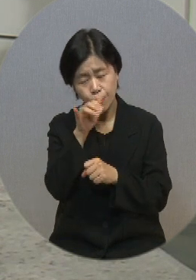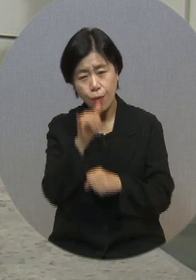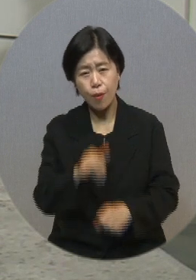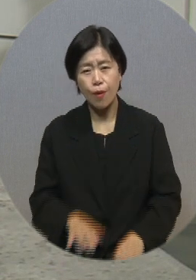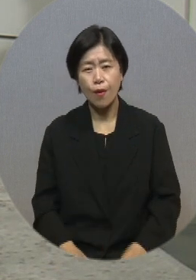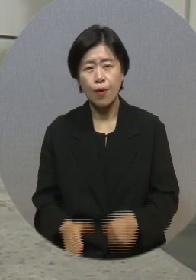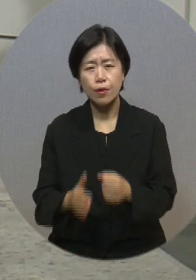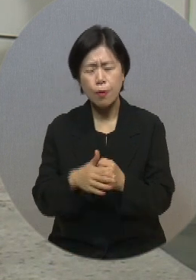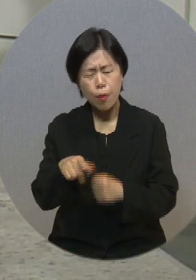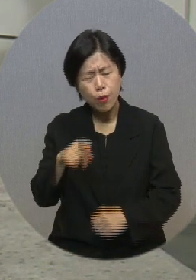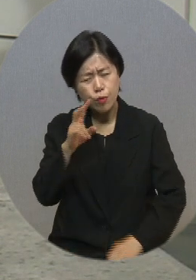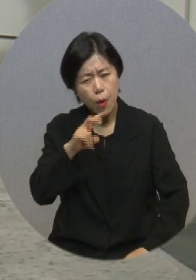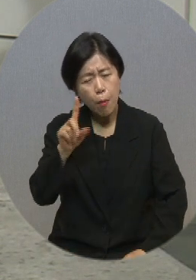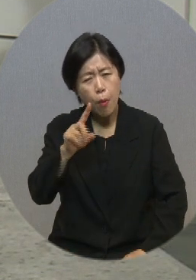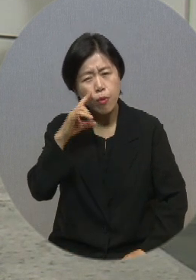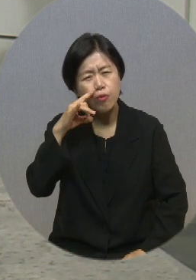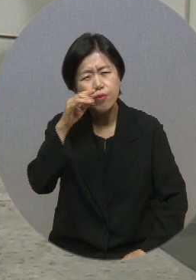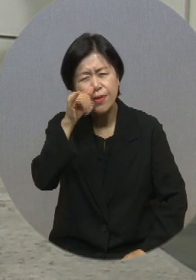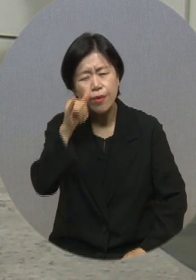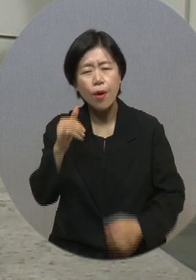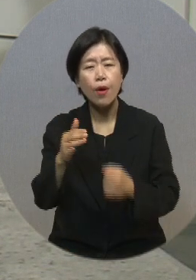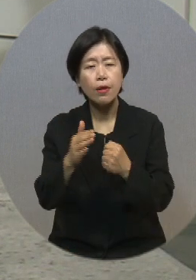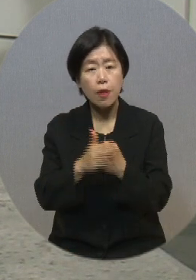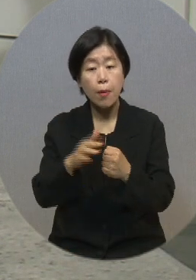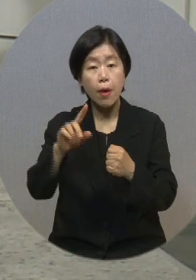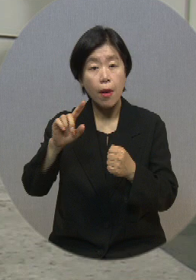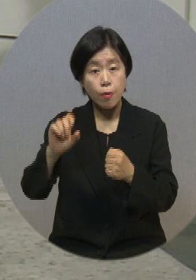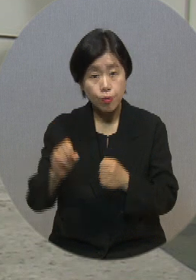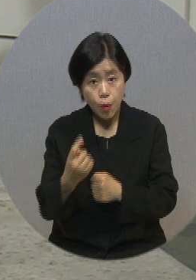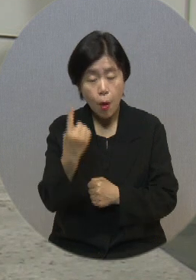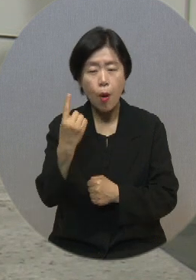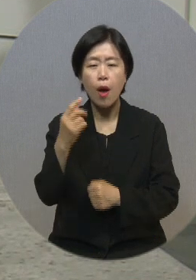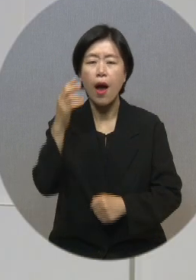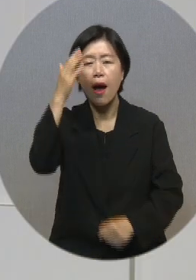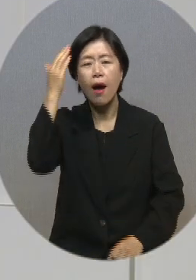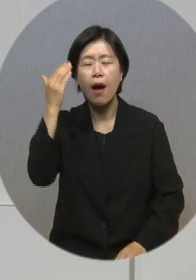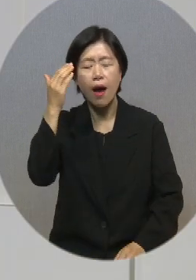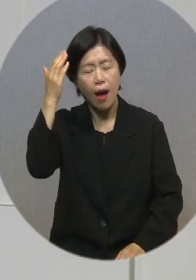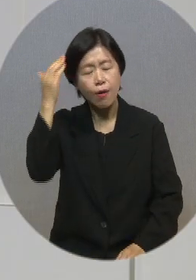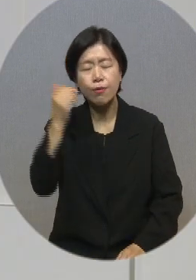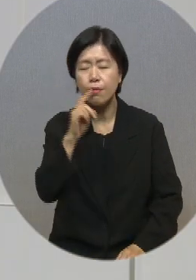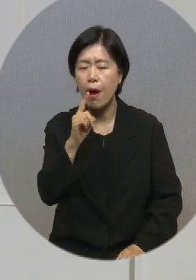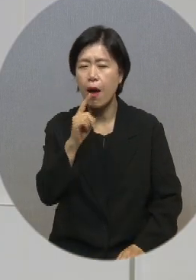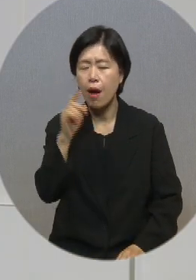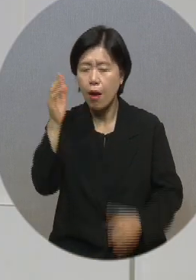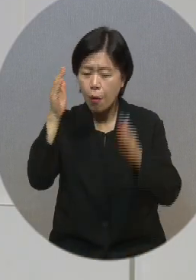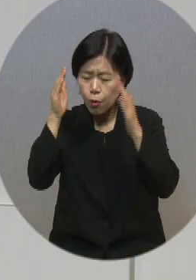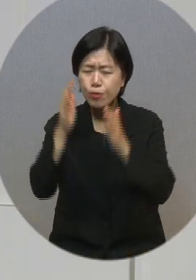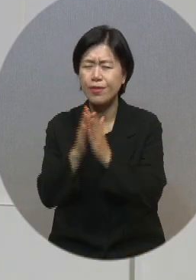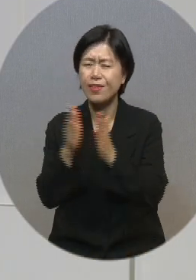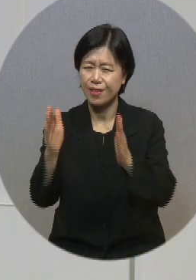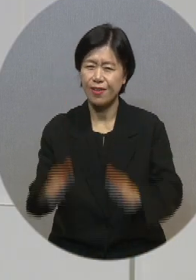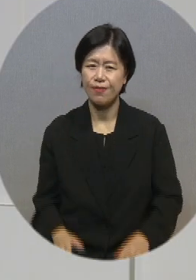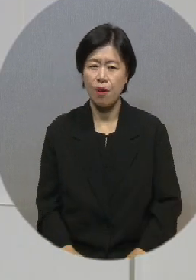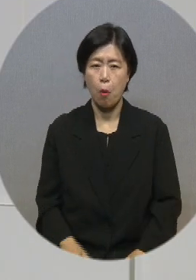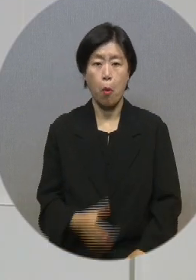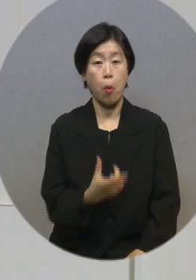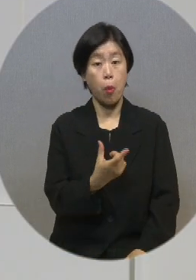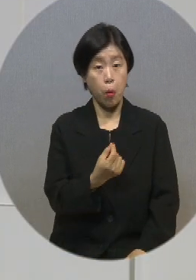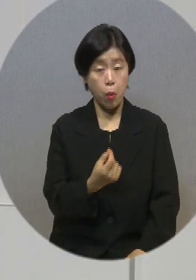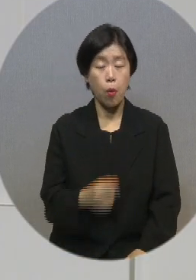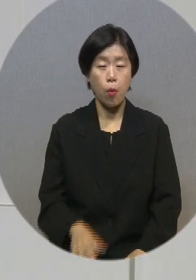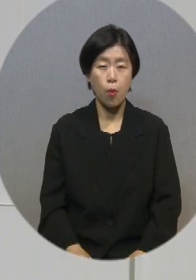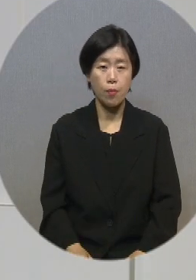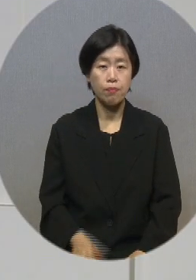싶다 하는 게 제가 이렇게 한국어 공부하게 된 계기가 된 것도 같아요. 아. 네, 자 그러면 그런 또 추억과 행복이 깃들어